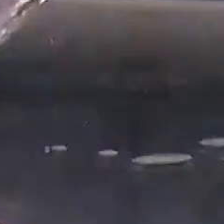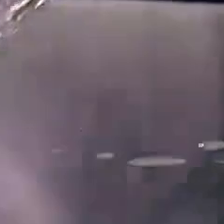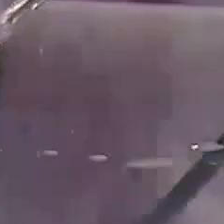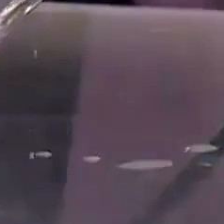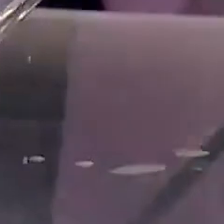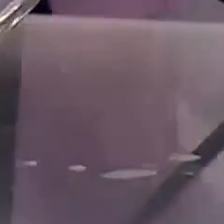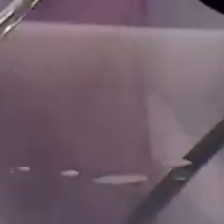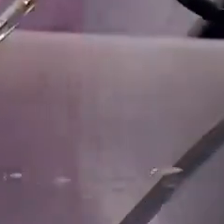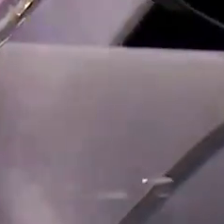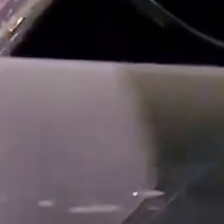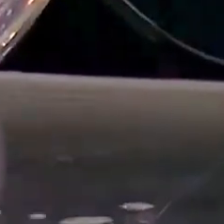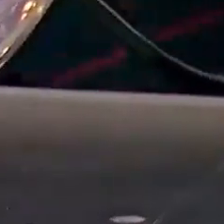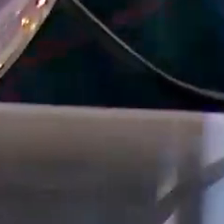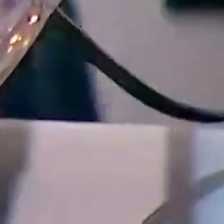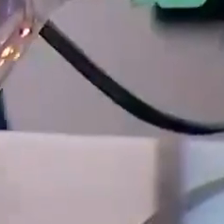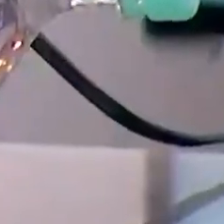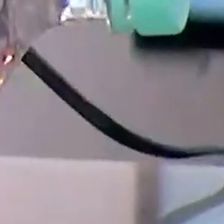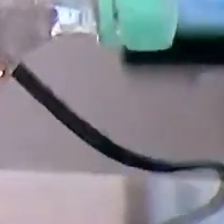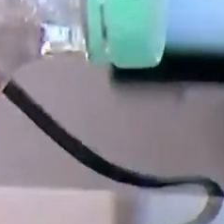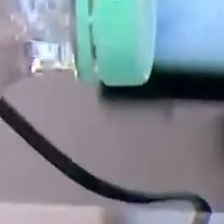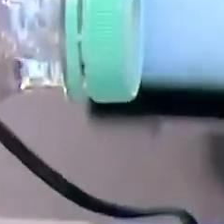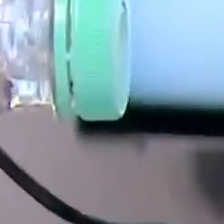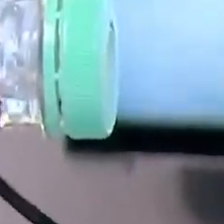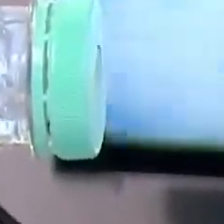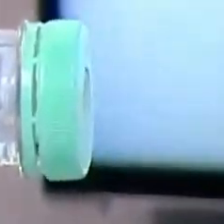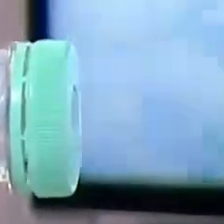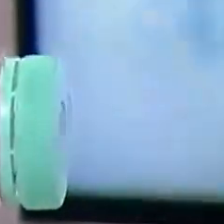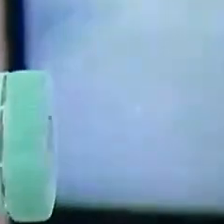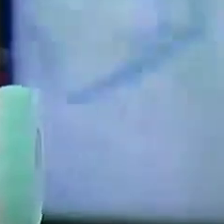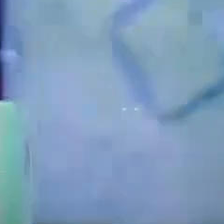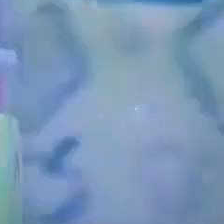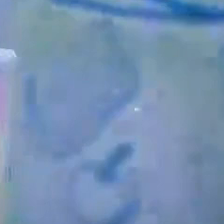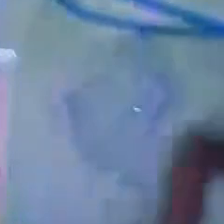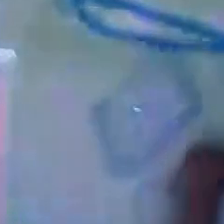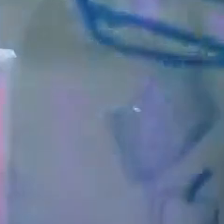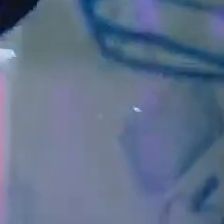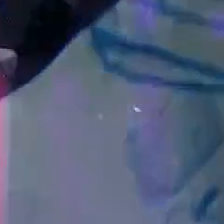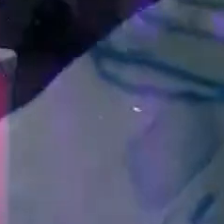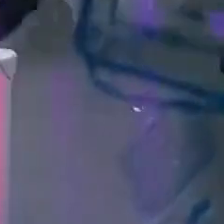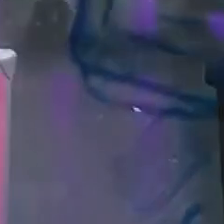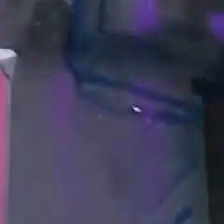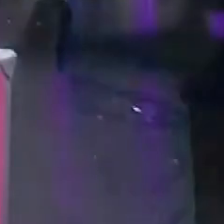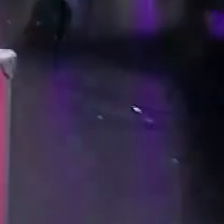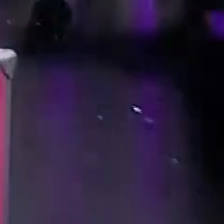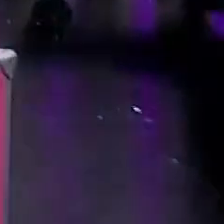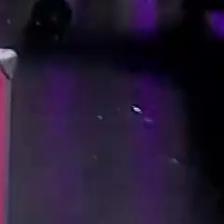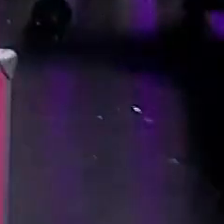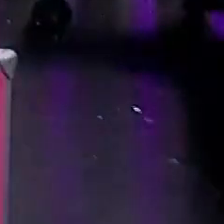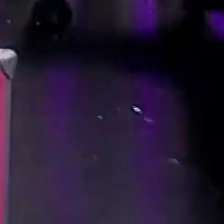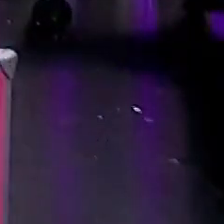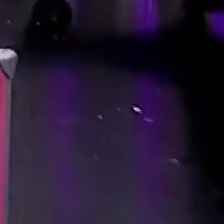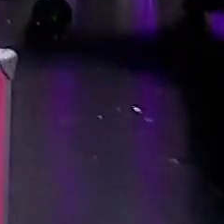Aquaponik, oh senangnya. Sistem takungan kitaran semula.